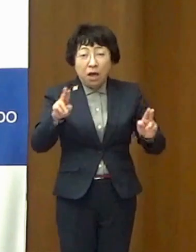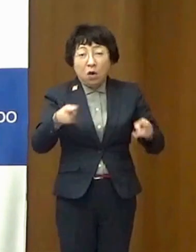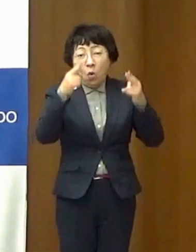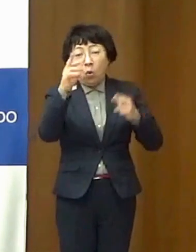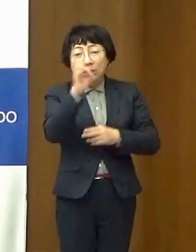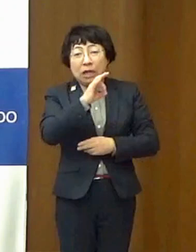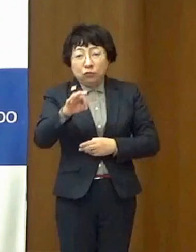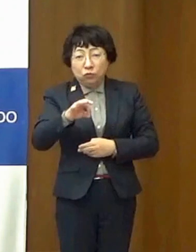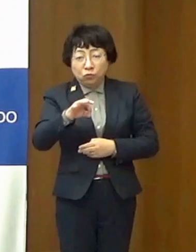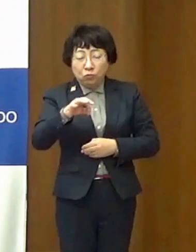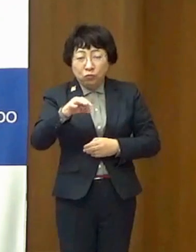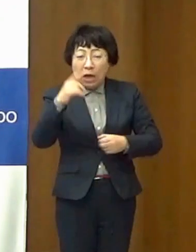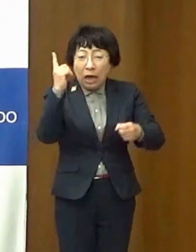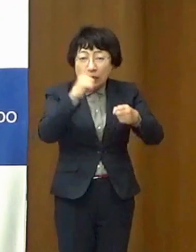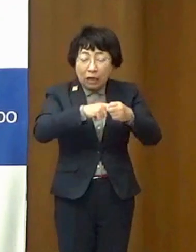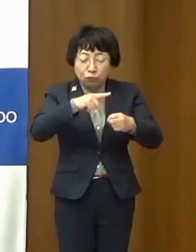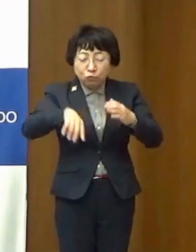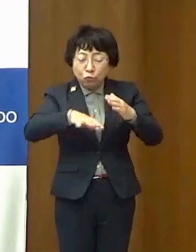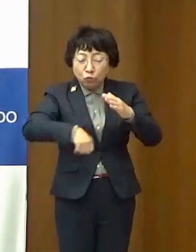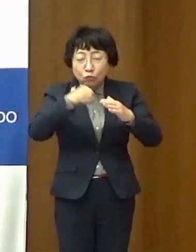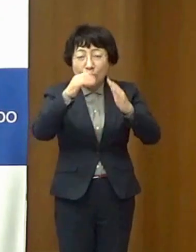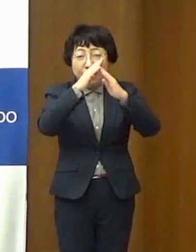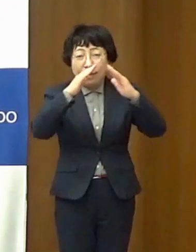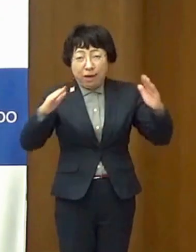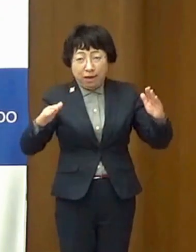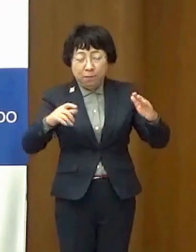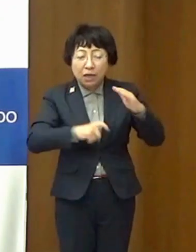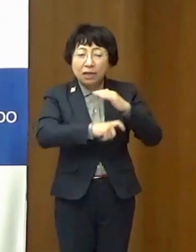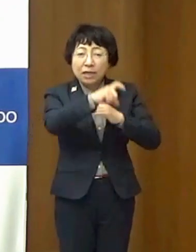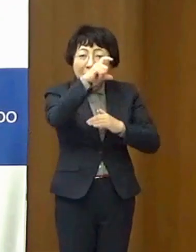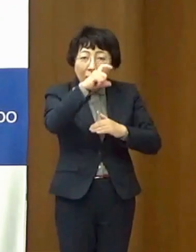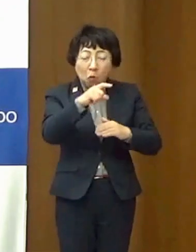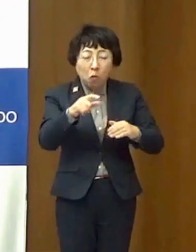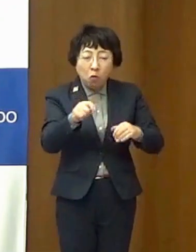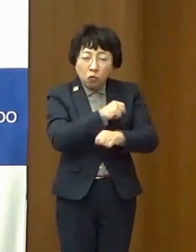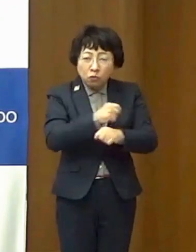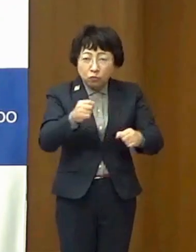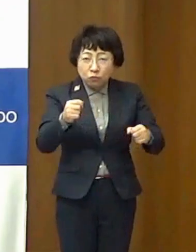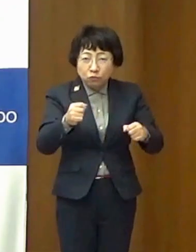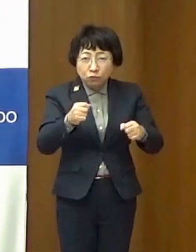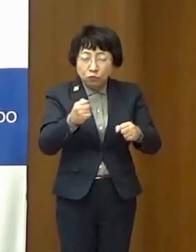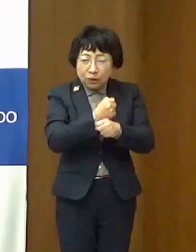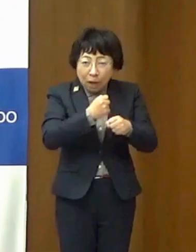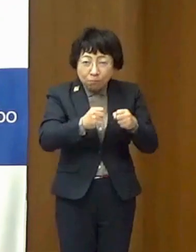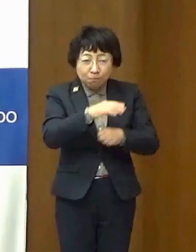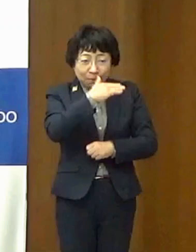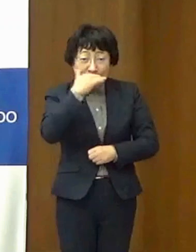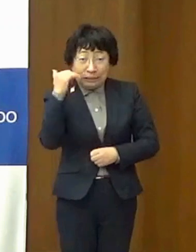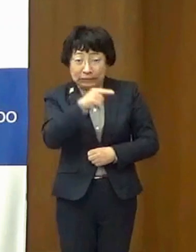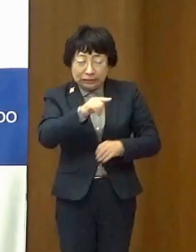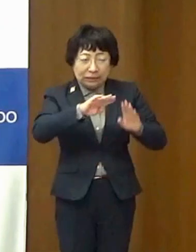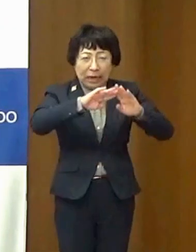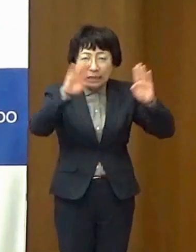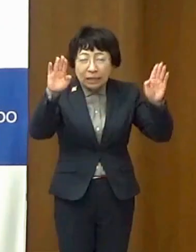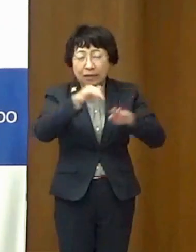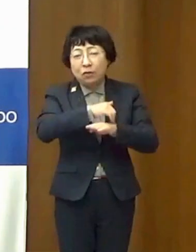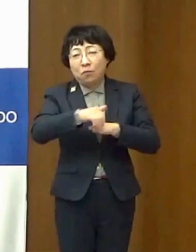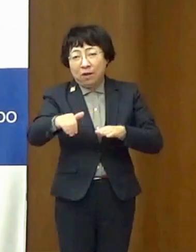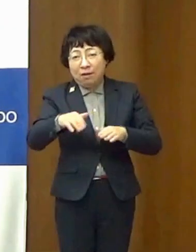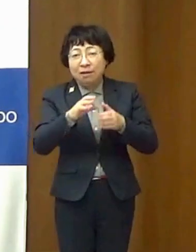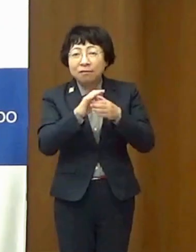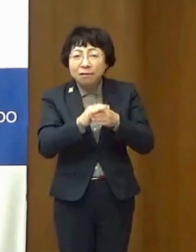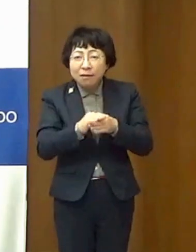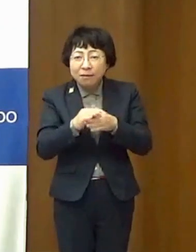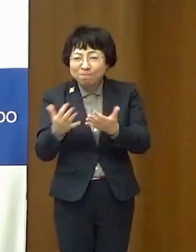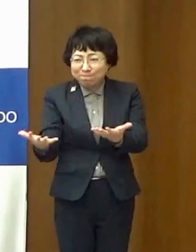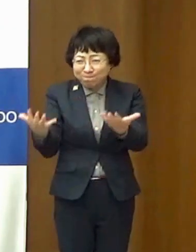抽選会、そして日高町の特産市など開催をいたしますので、皆様のご来